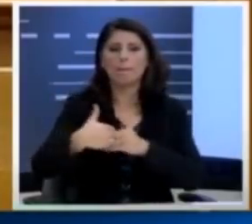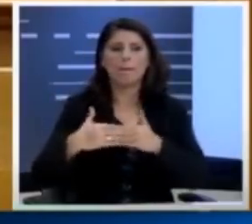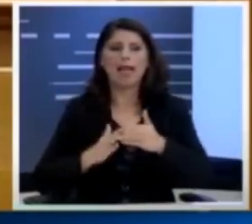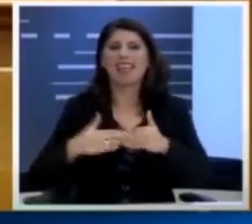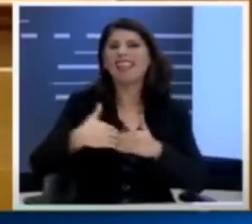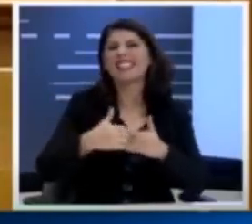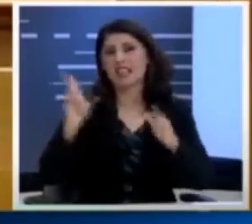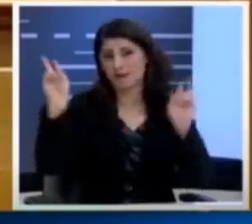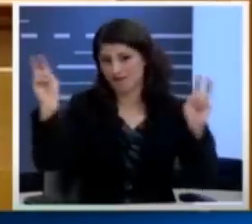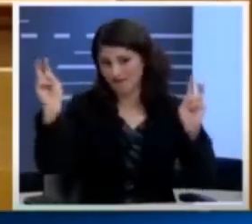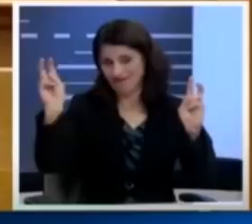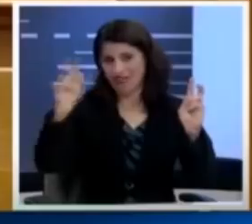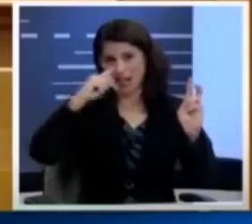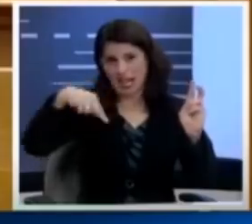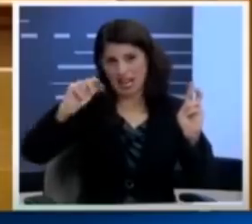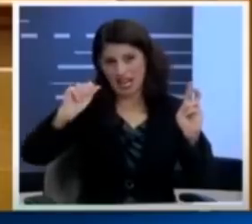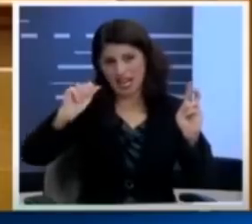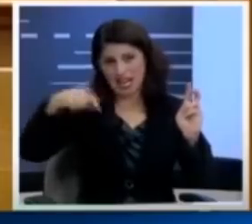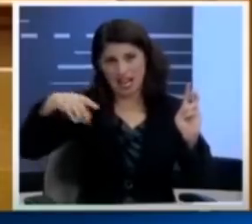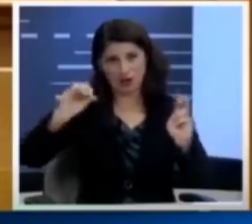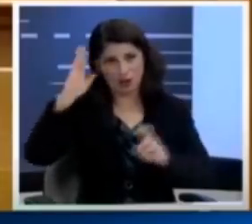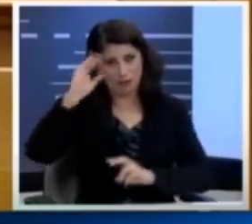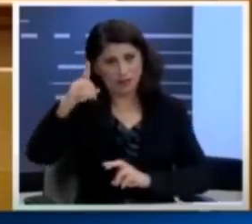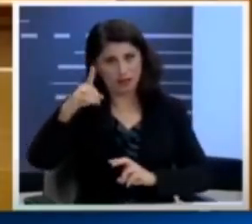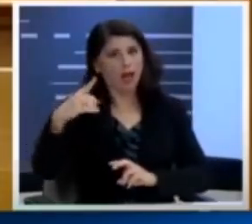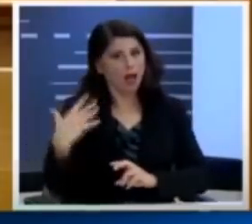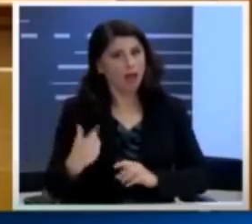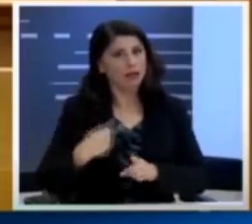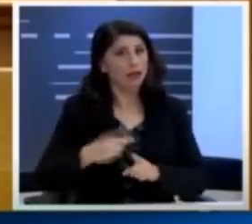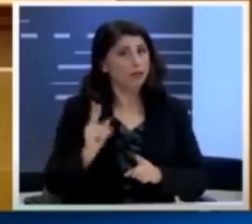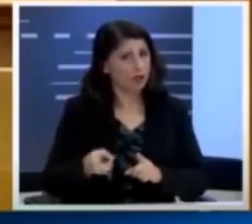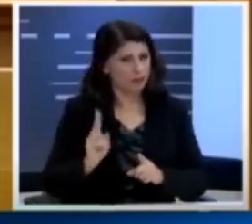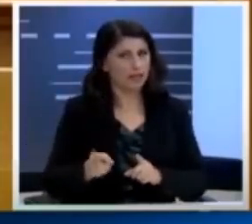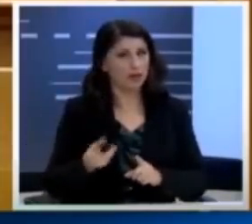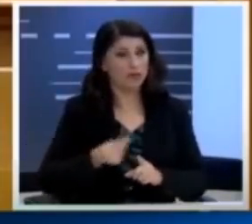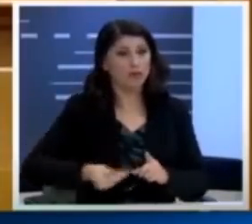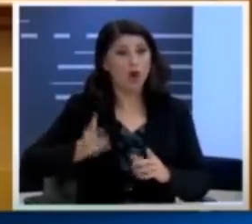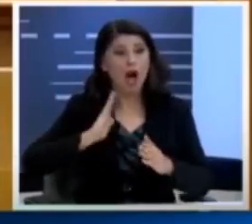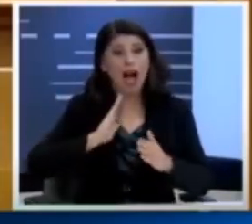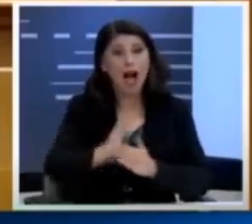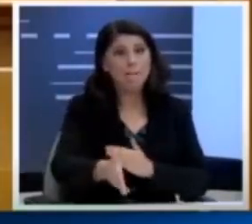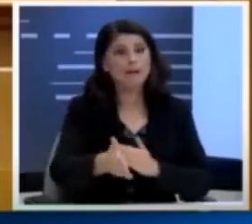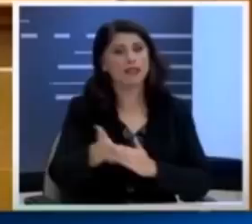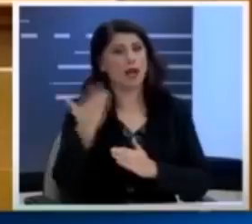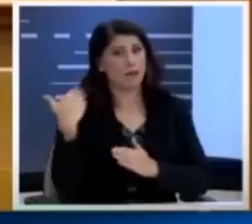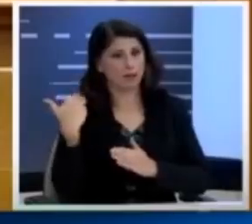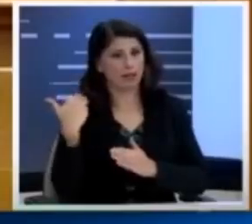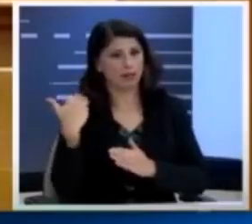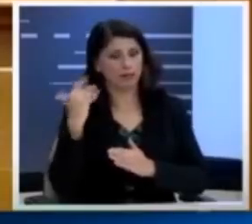ΗΠΑ, εκθέτει τη χώρα σε νέους κινδύνους πολύ πιο άμεσα από ό,τι